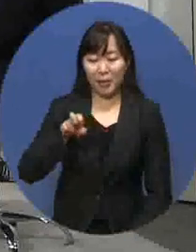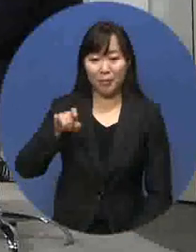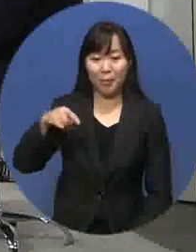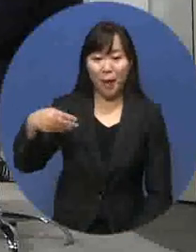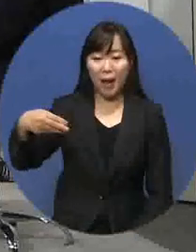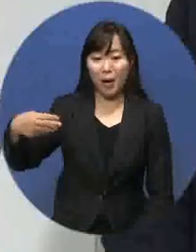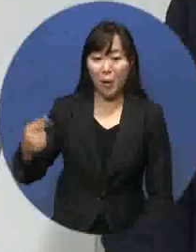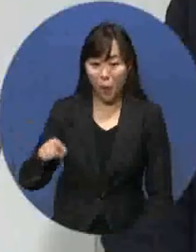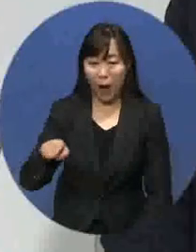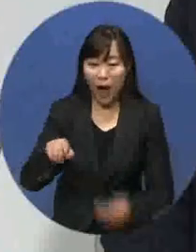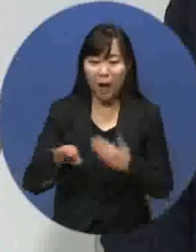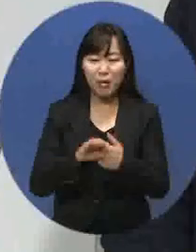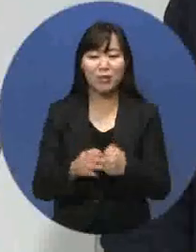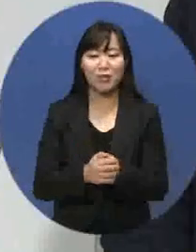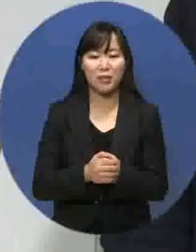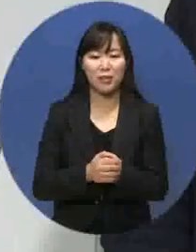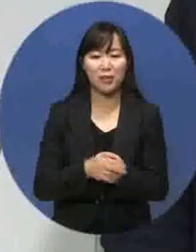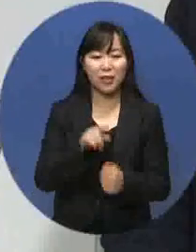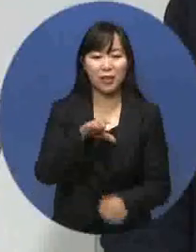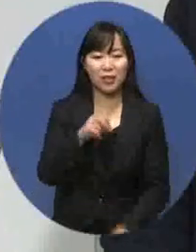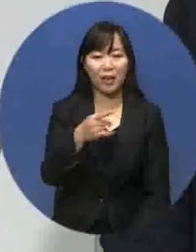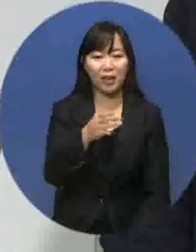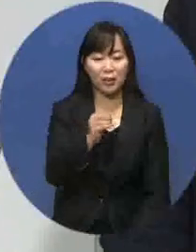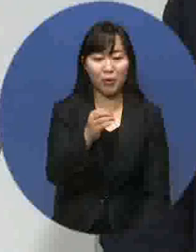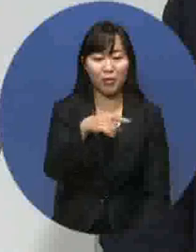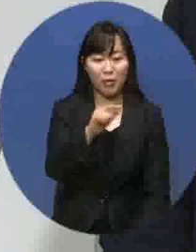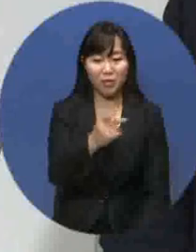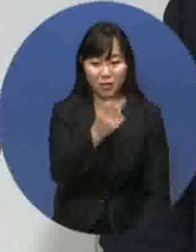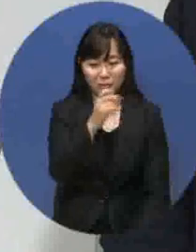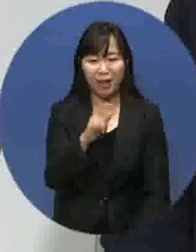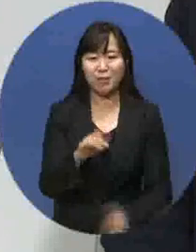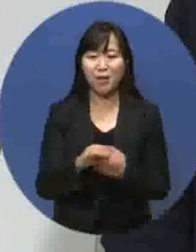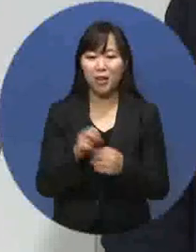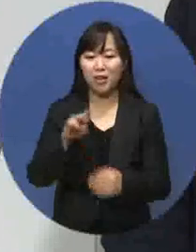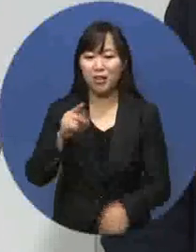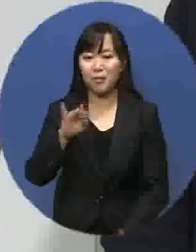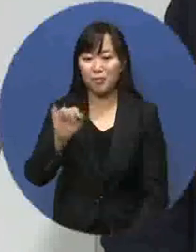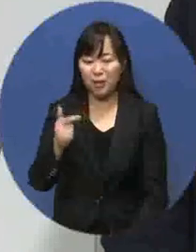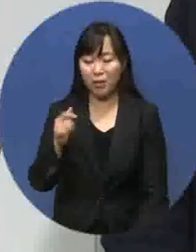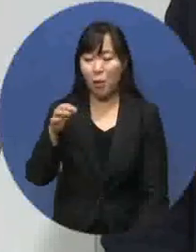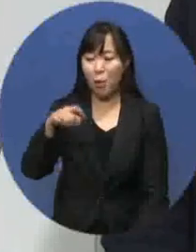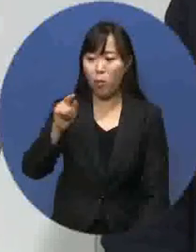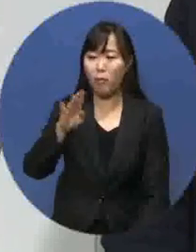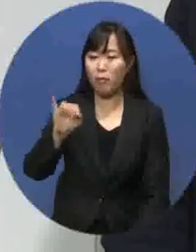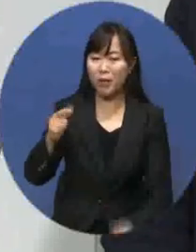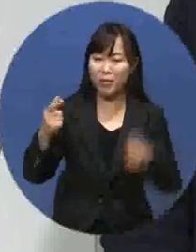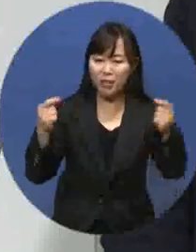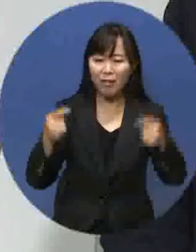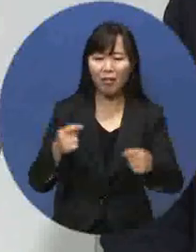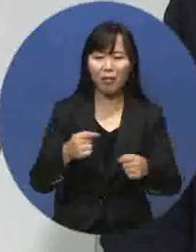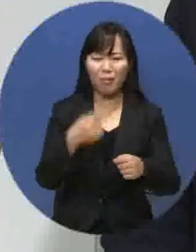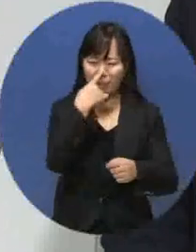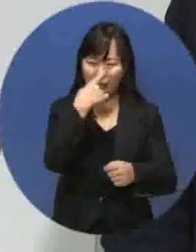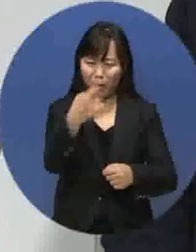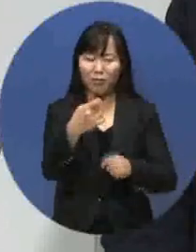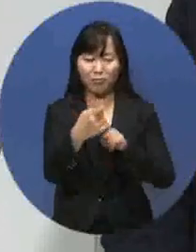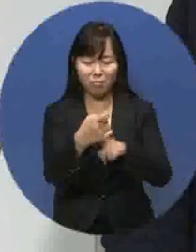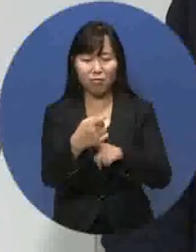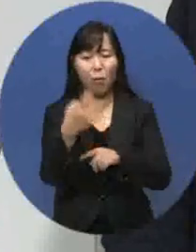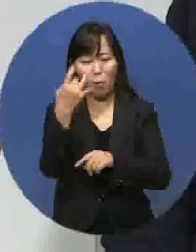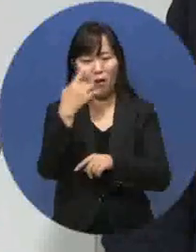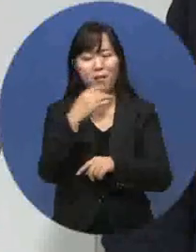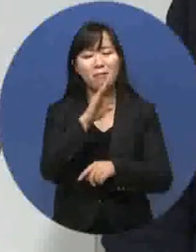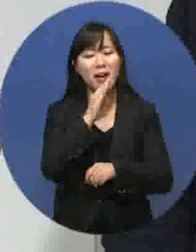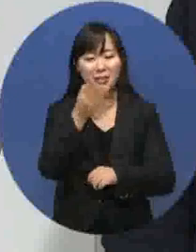그러면 뭐 장동건 형님이나 뭐 이렇게 현빈이나 뭐 이렇게 원빈이나 이렇게 잘 생긴 친구도 그런